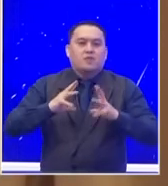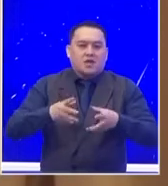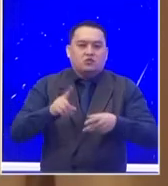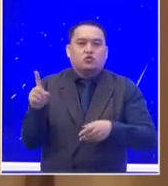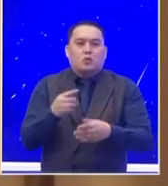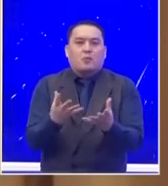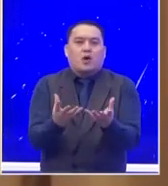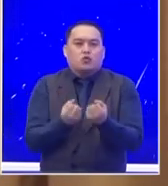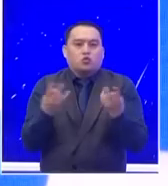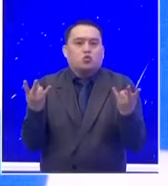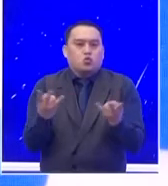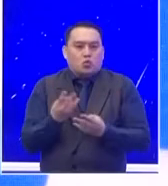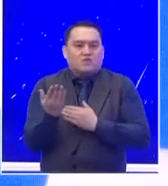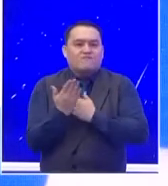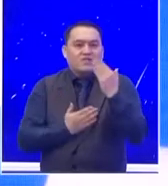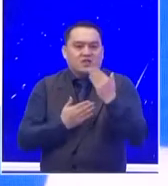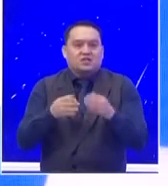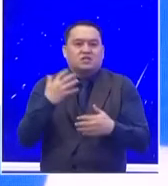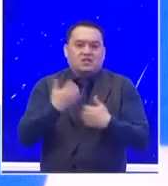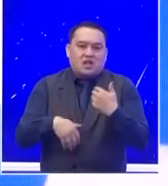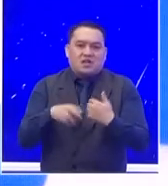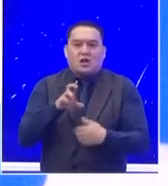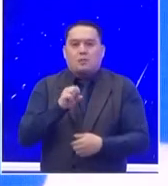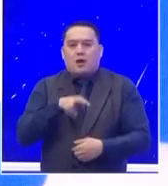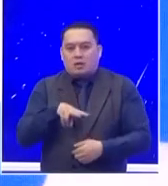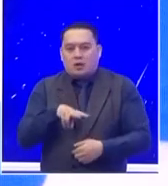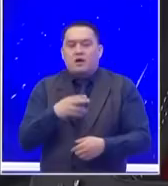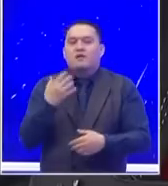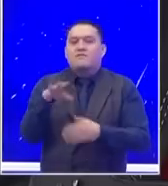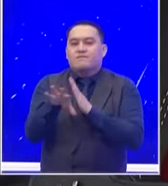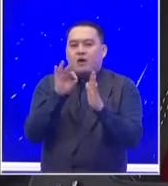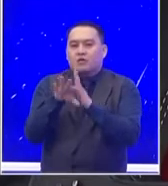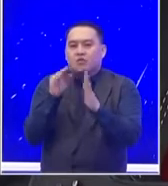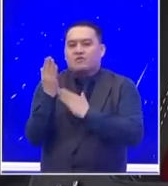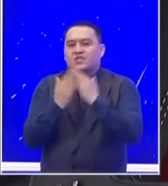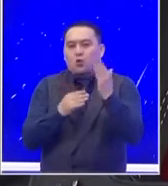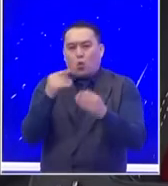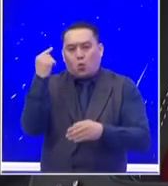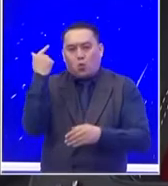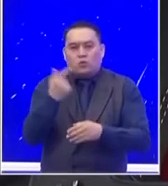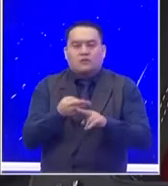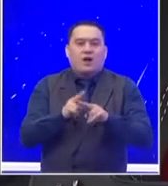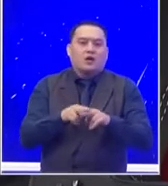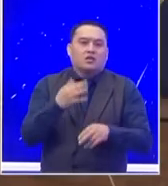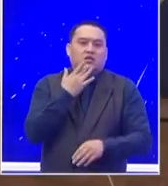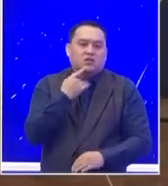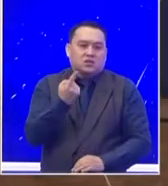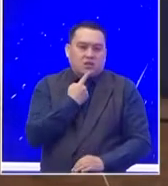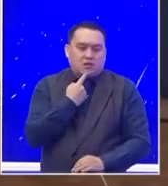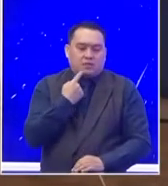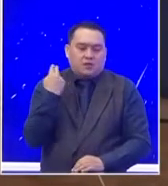Чтобы ее получить, необходимо иметь высокий средний балл аттестата и выявить высокий уровень владения иностранными